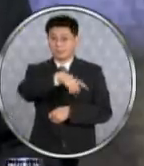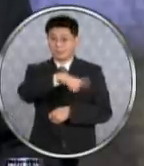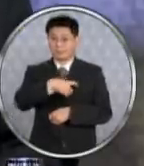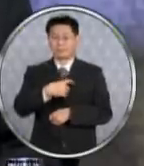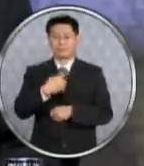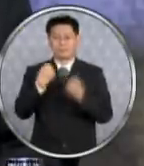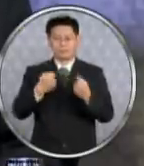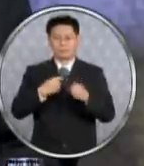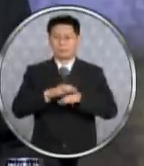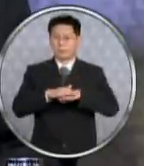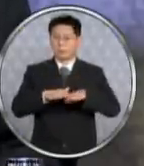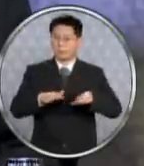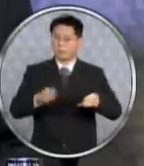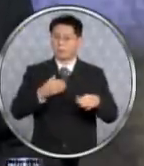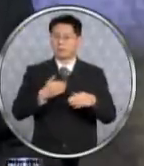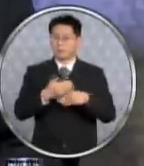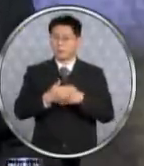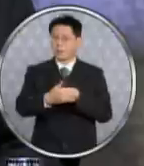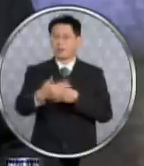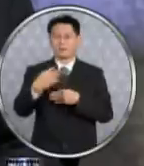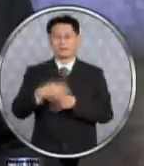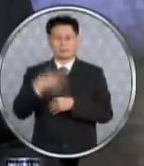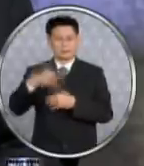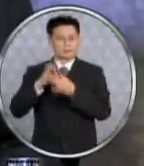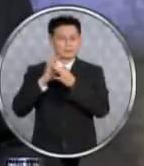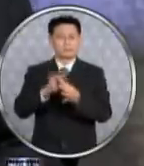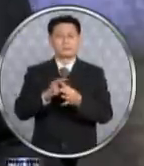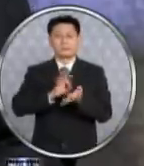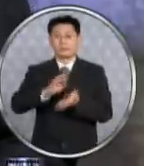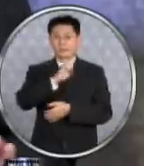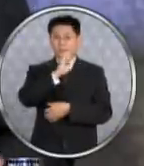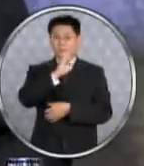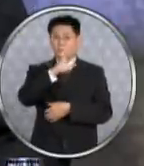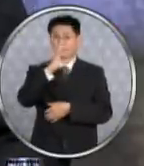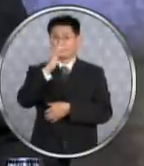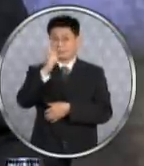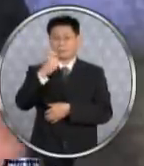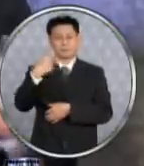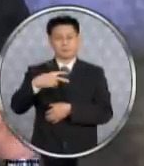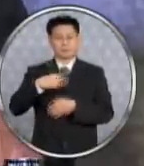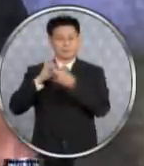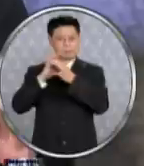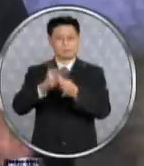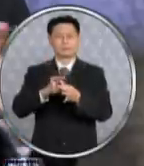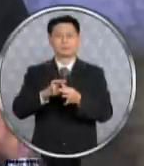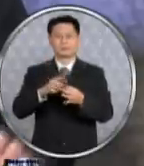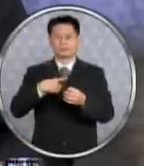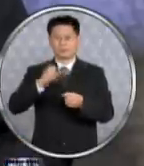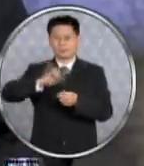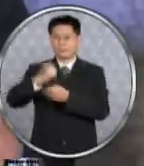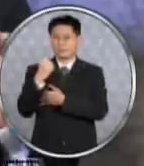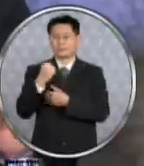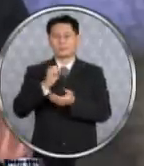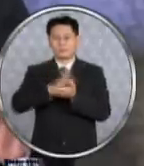平的发展的前提之下，进一步的利用 ECFA 作为平台，来强化我们未